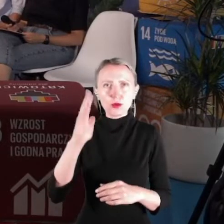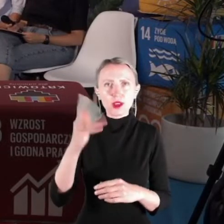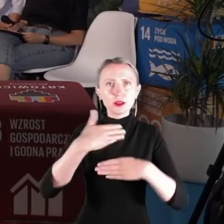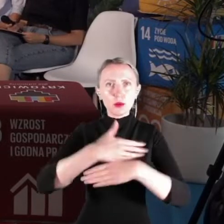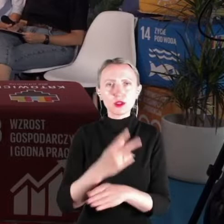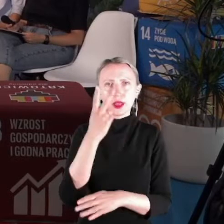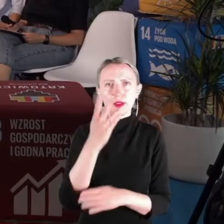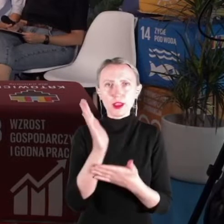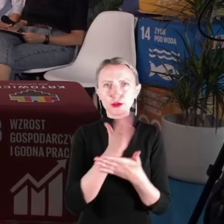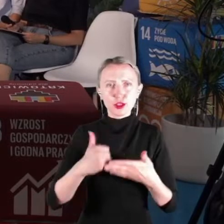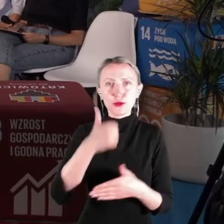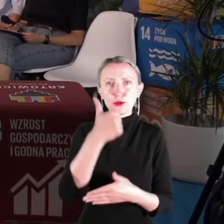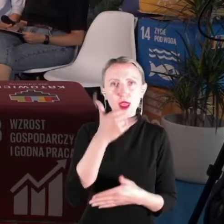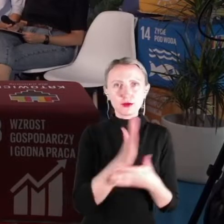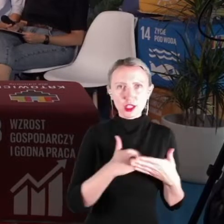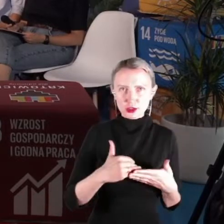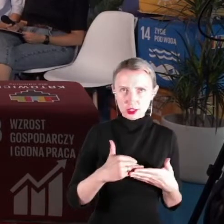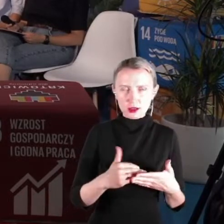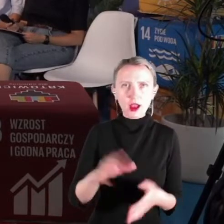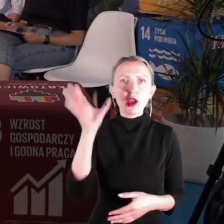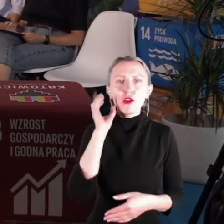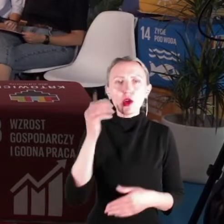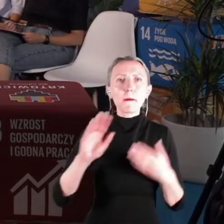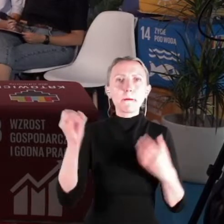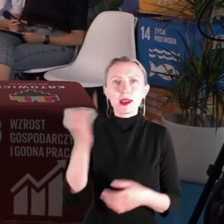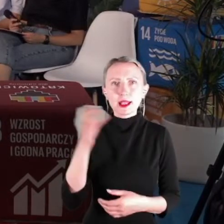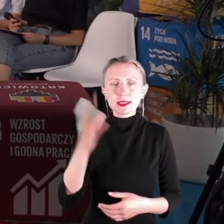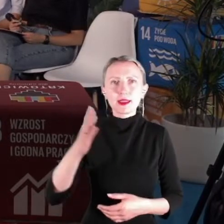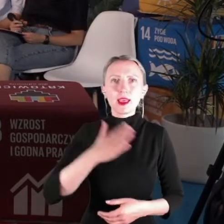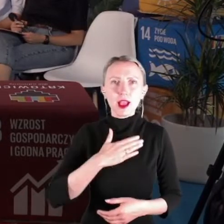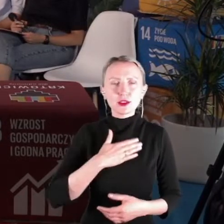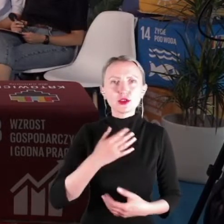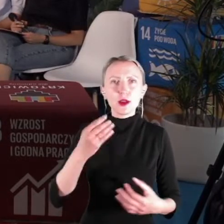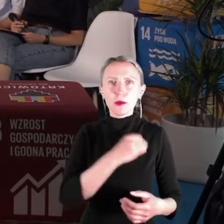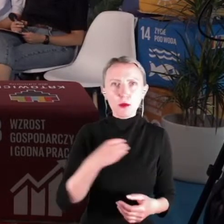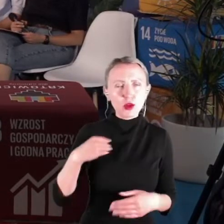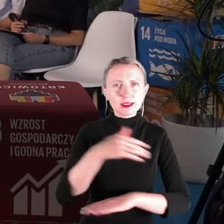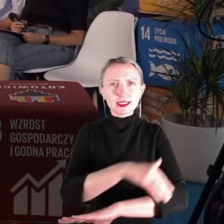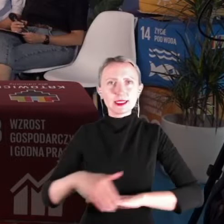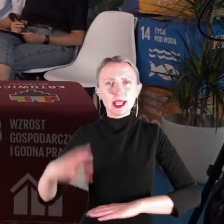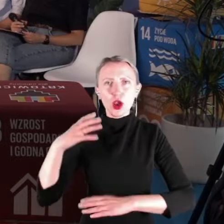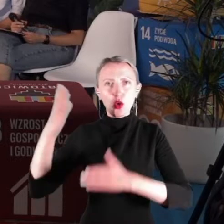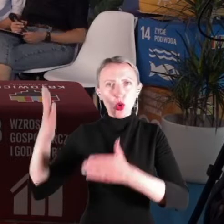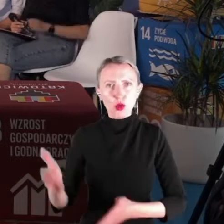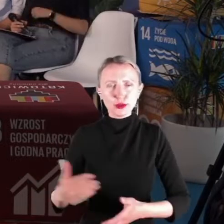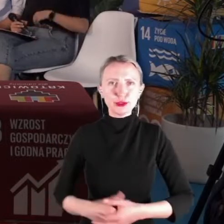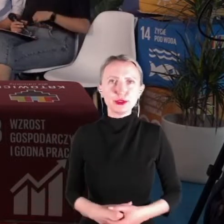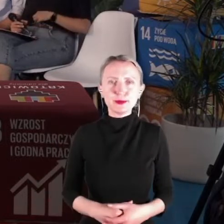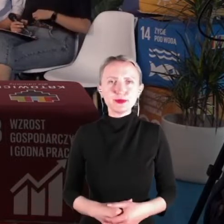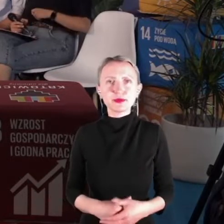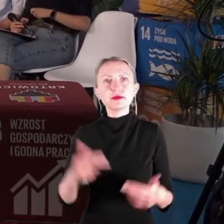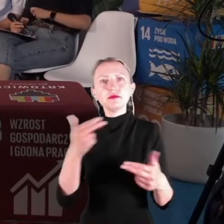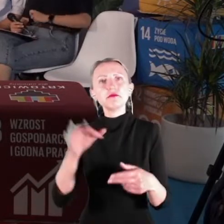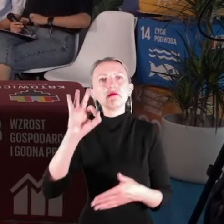dwie części. W pierwszej części posłuchamy prezentacji naszych polskich i zagranicznych gości o